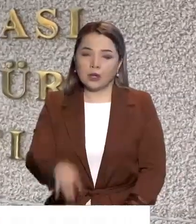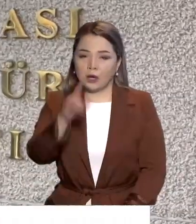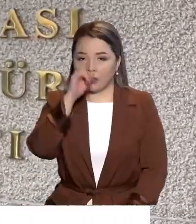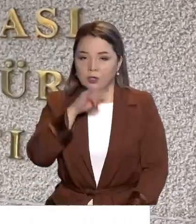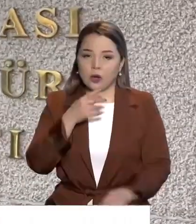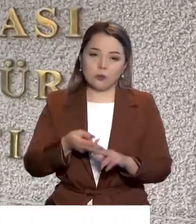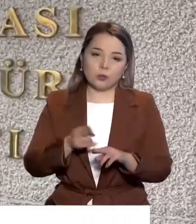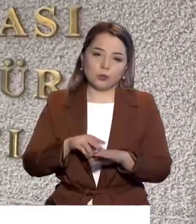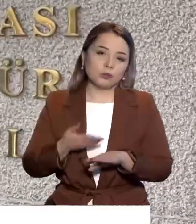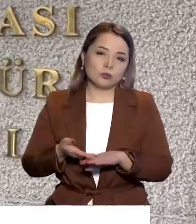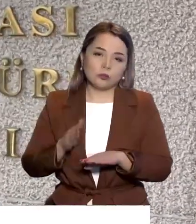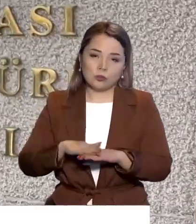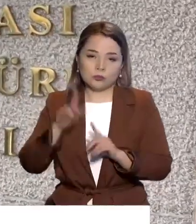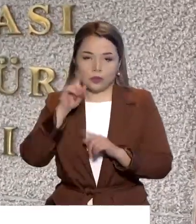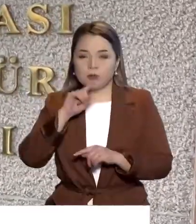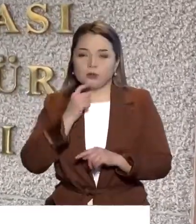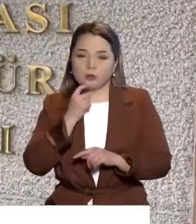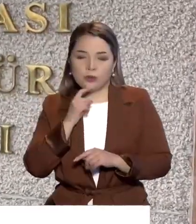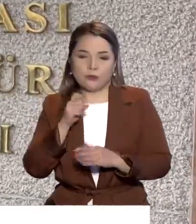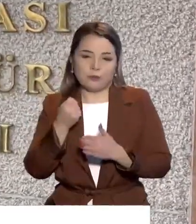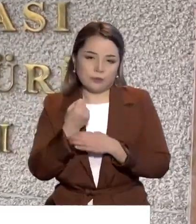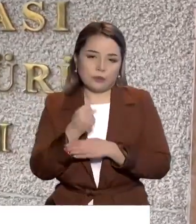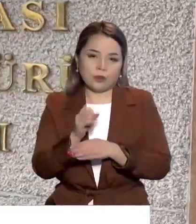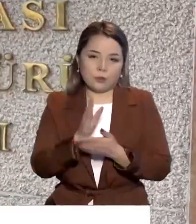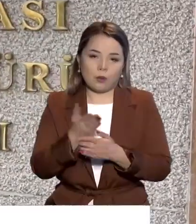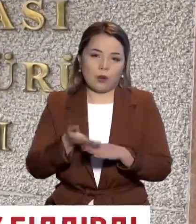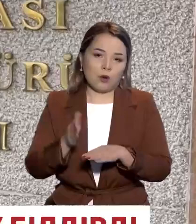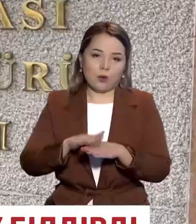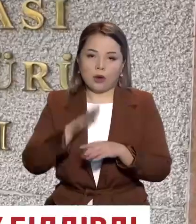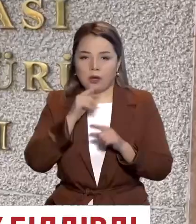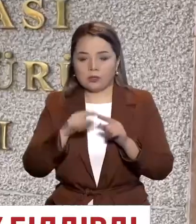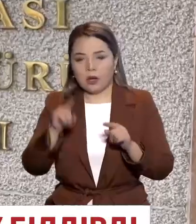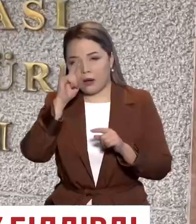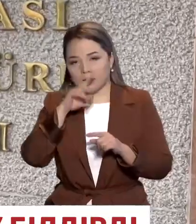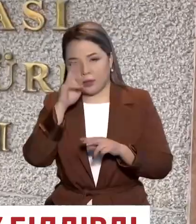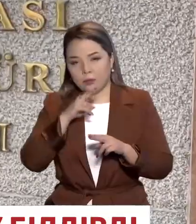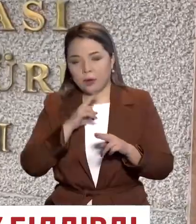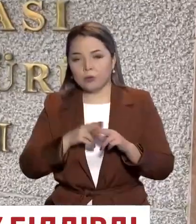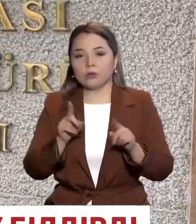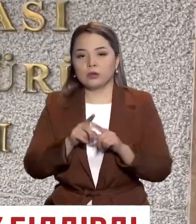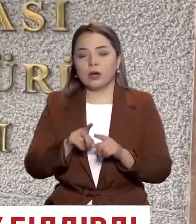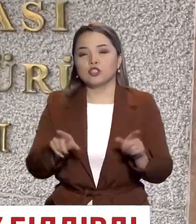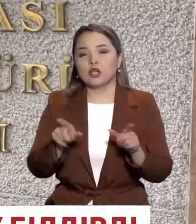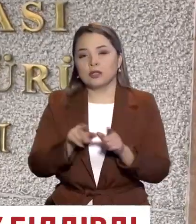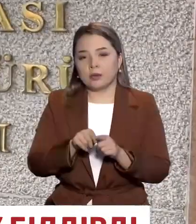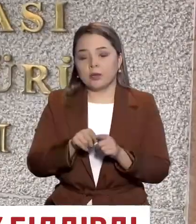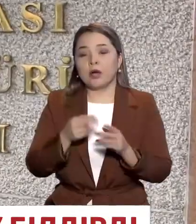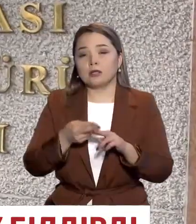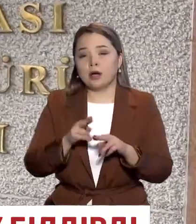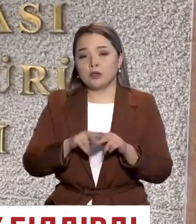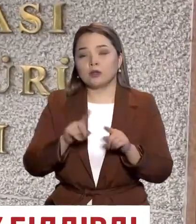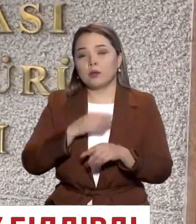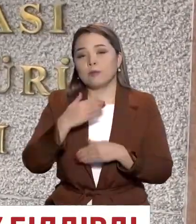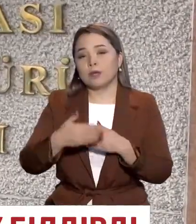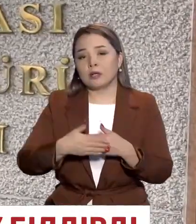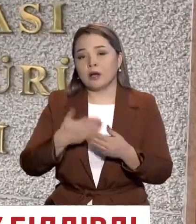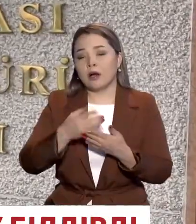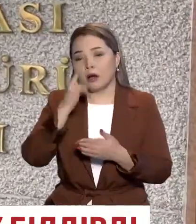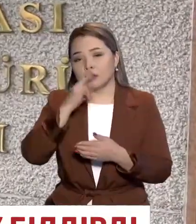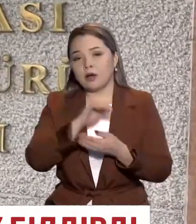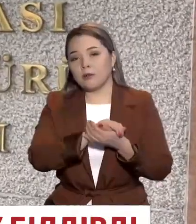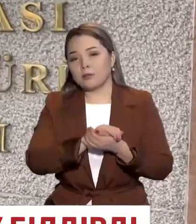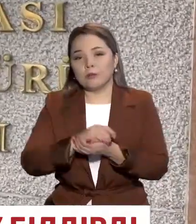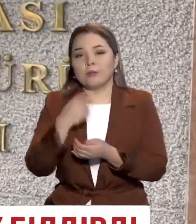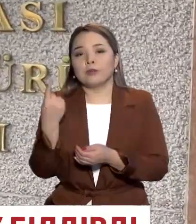Қазақстан бұл қиындықты да еңсереді деп сенем. Осындай ауыр кезеңде қазақстандық бауырларымыздың жанындамыз. Қазақстанның бірлігі мен берекесі